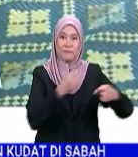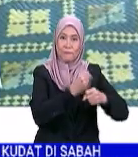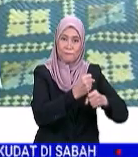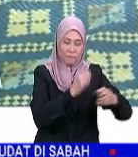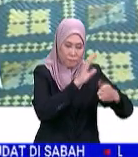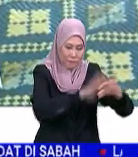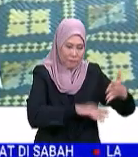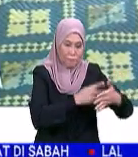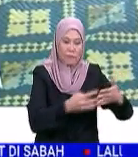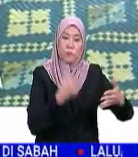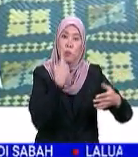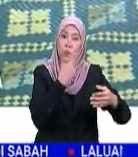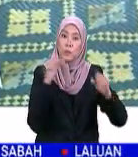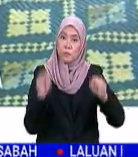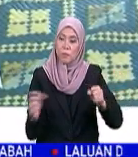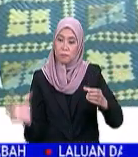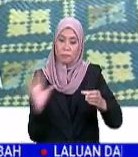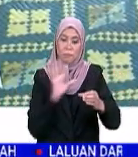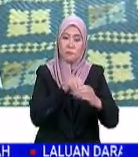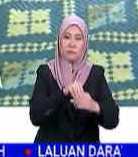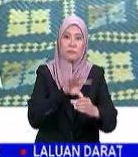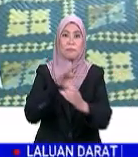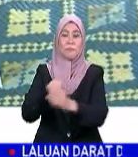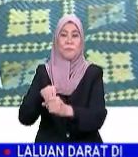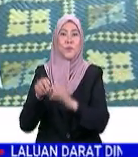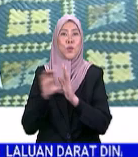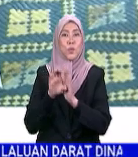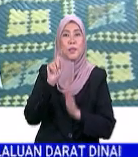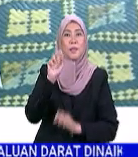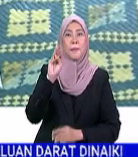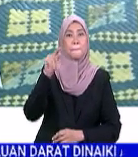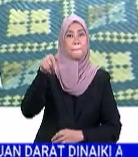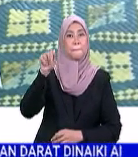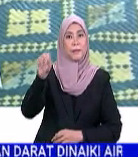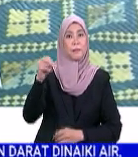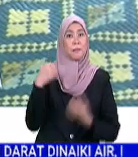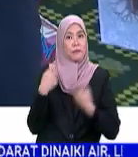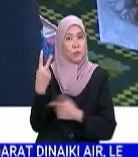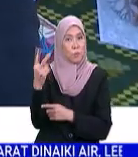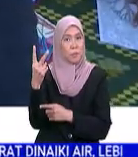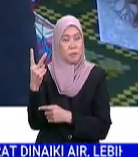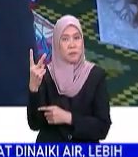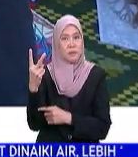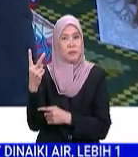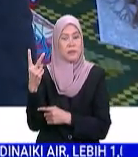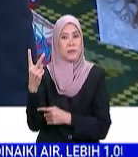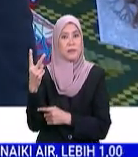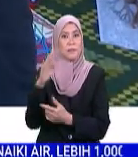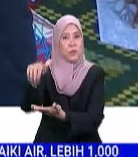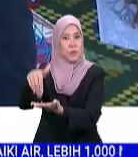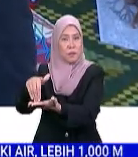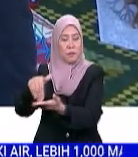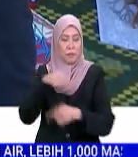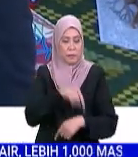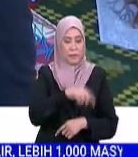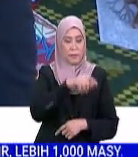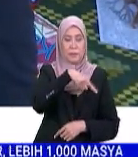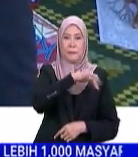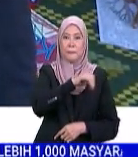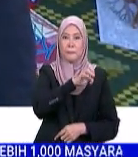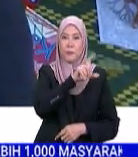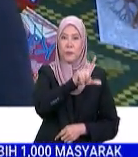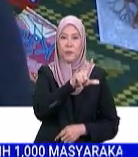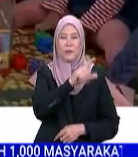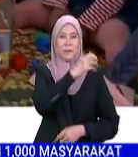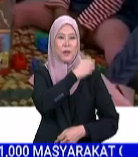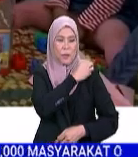yang berkemampuan untuk bersama-sama dengan kita. Contohnya di Tampin ada 12 kan pusat, begitu juga di Jempol ini mungkin ada pegawai